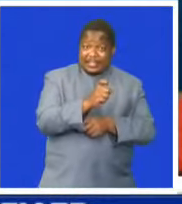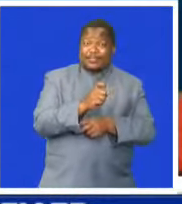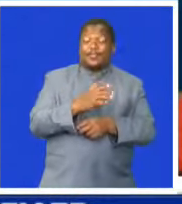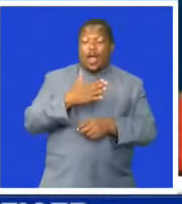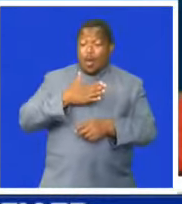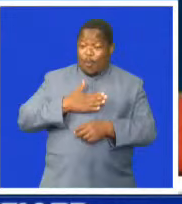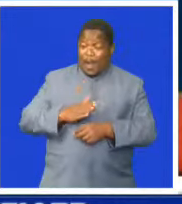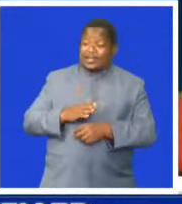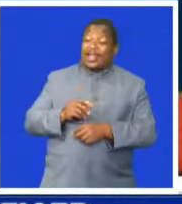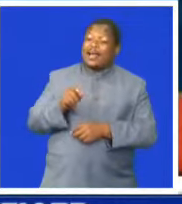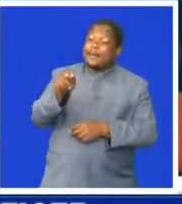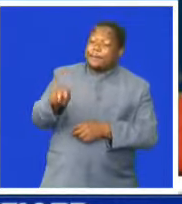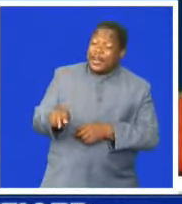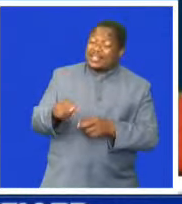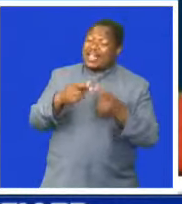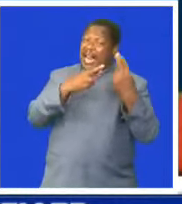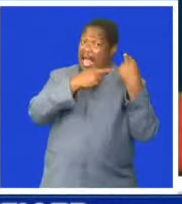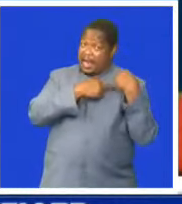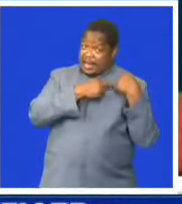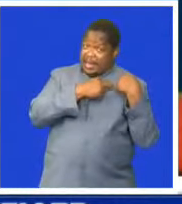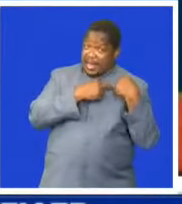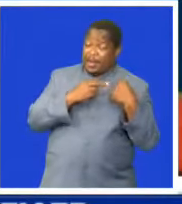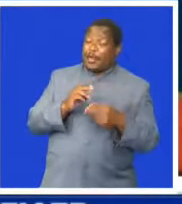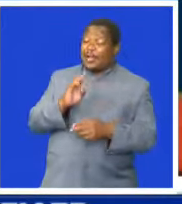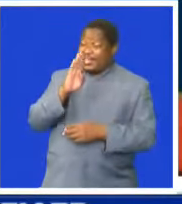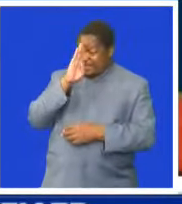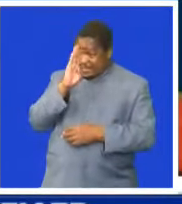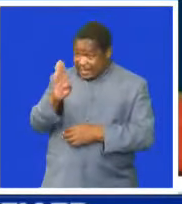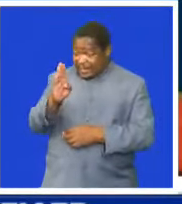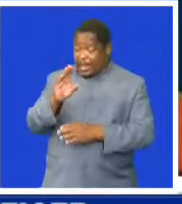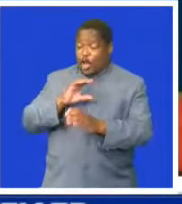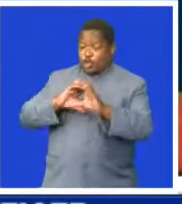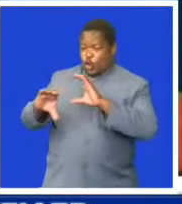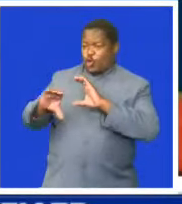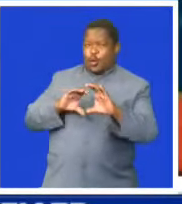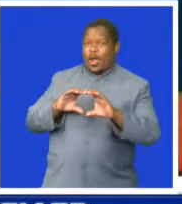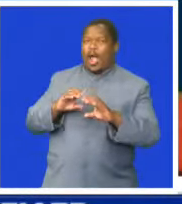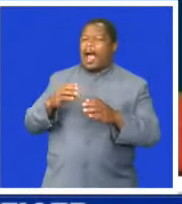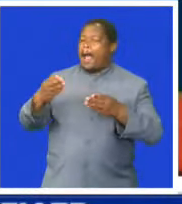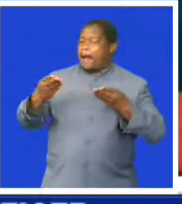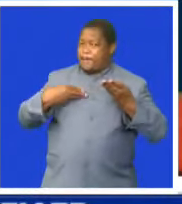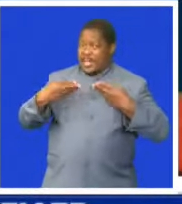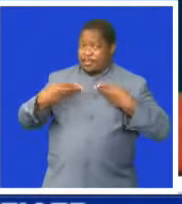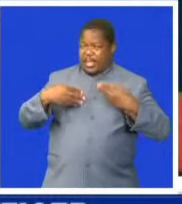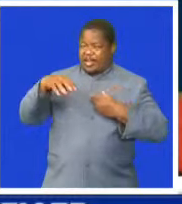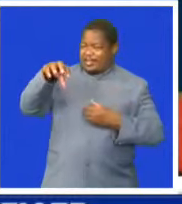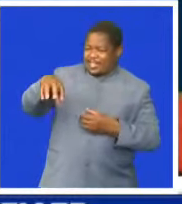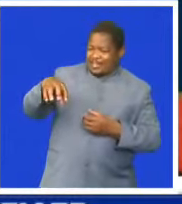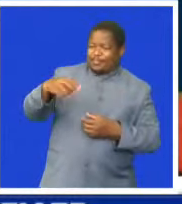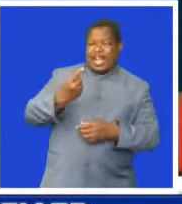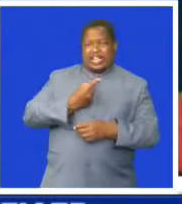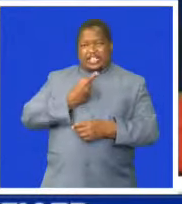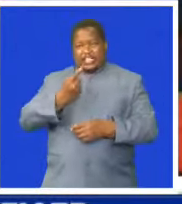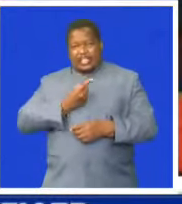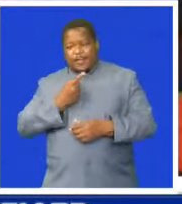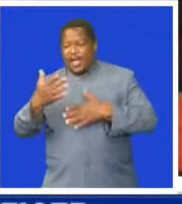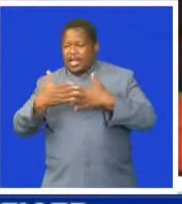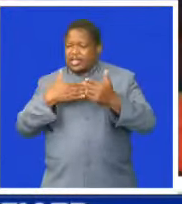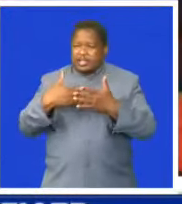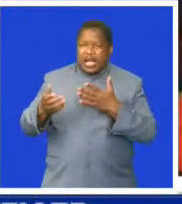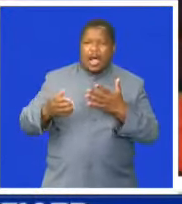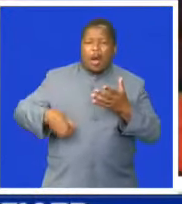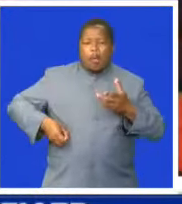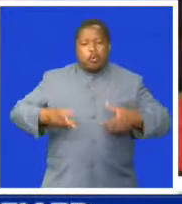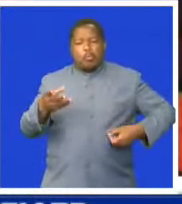ukukhuluma naleyo ngaphana ngobe ingumuntu nje but ayisiye umuntu longakhona ukuthi ukukhulumisane naye. So le concept ke ya